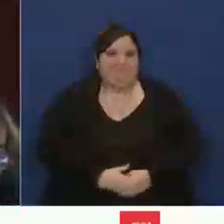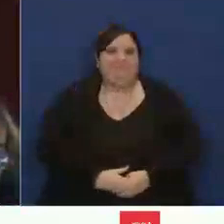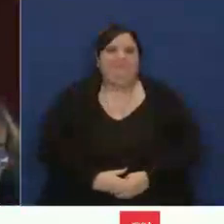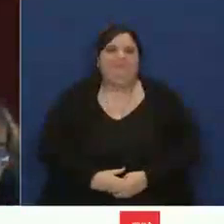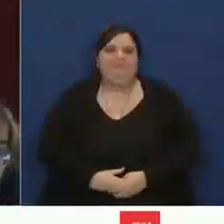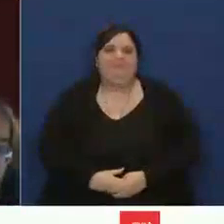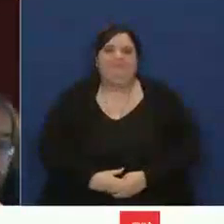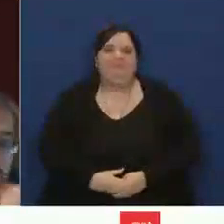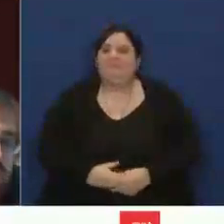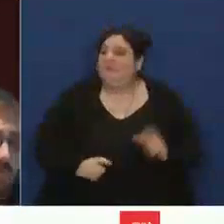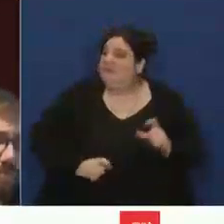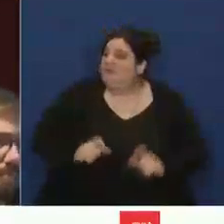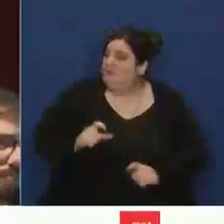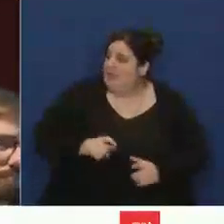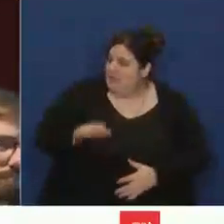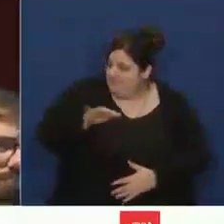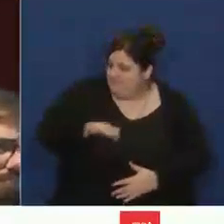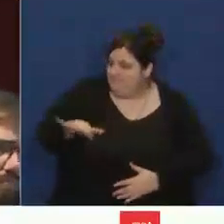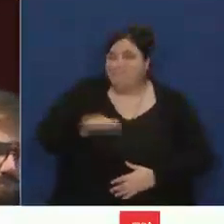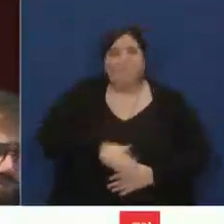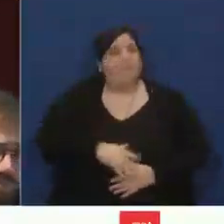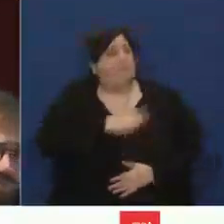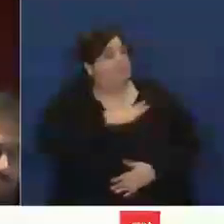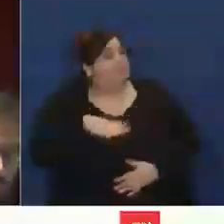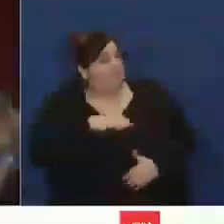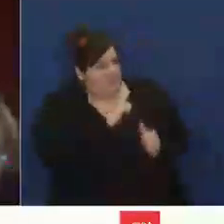Chers collègues, Madame l'adjointe, très brièvement,